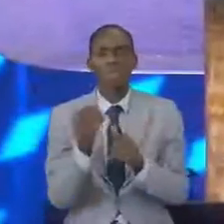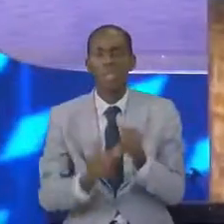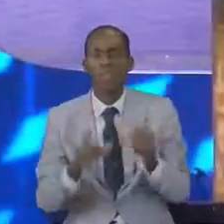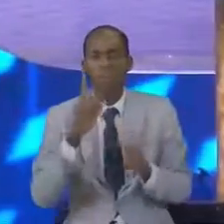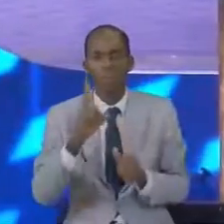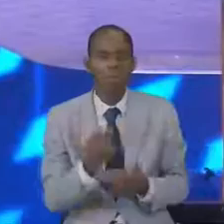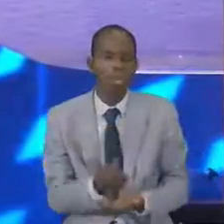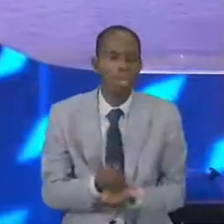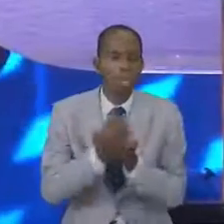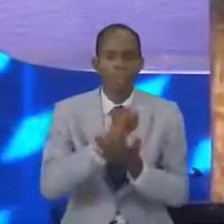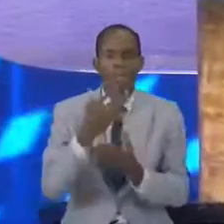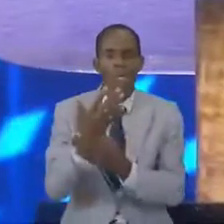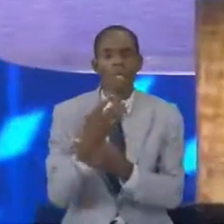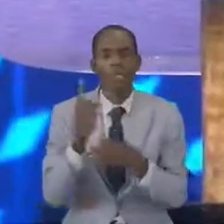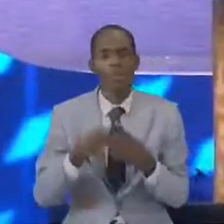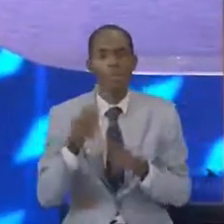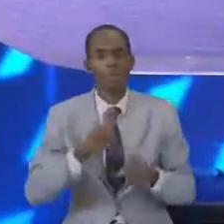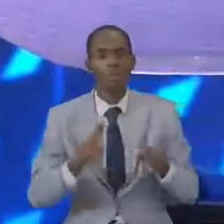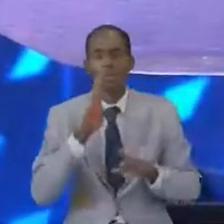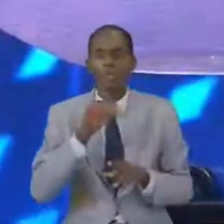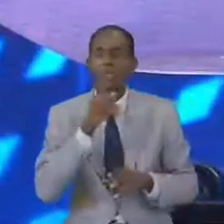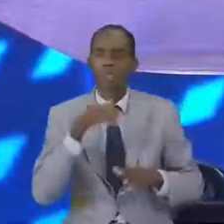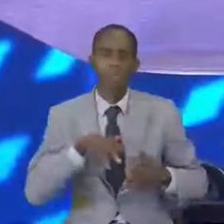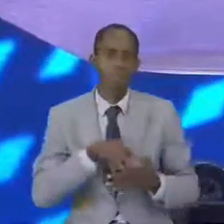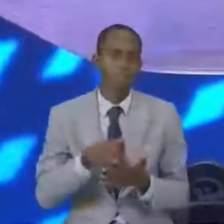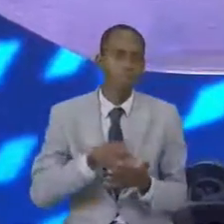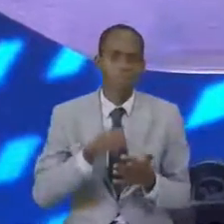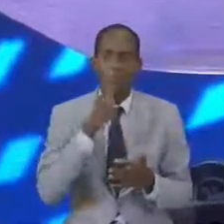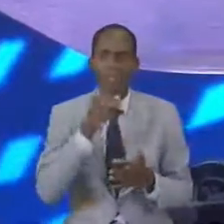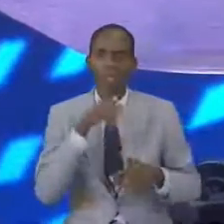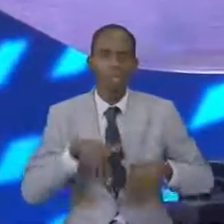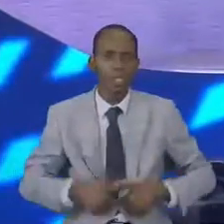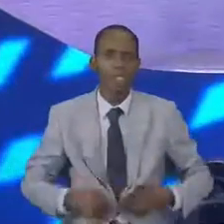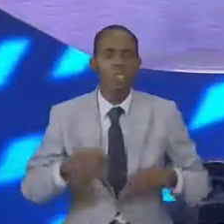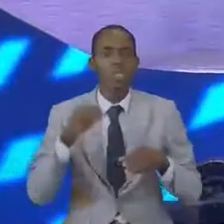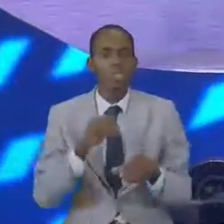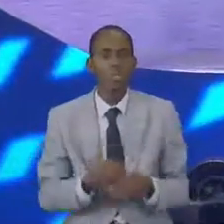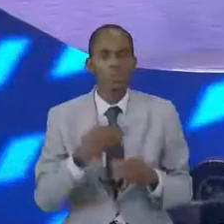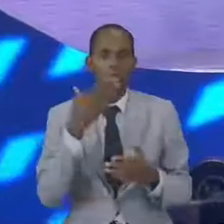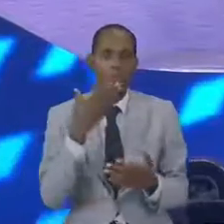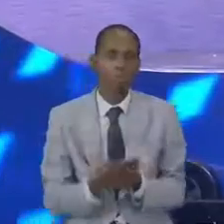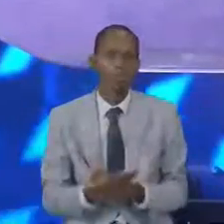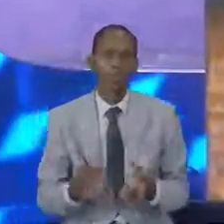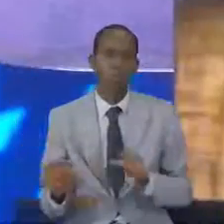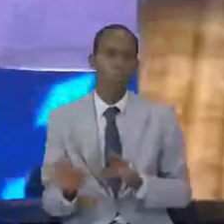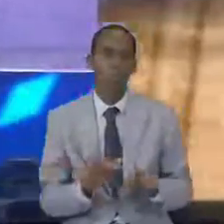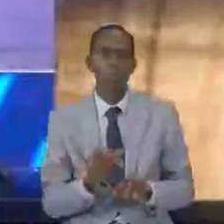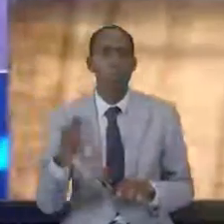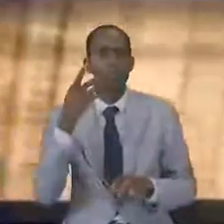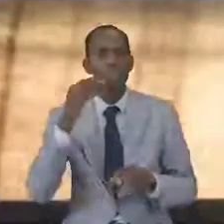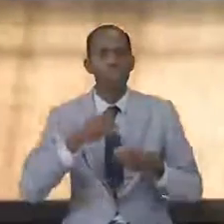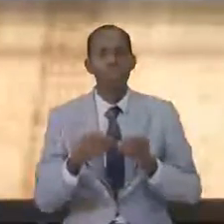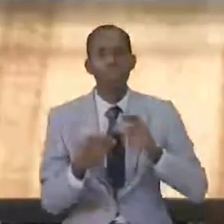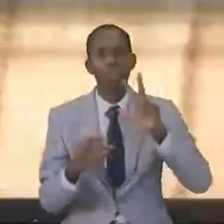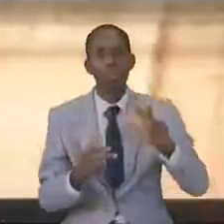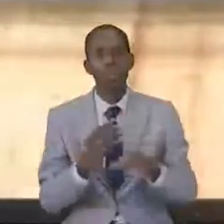association d'assistance ne soyez pas fatigué ne vous lassez pas de faire le bien nous voyons le